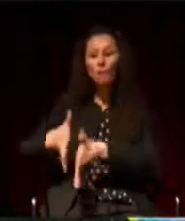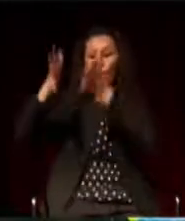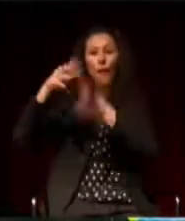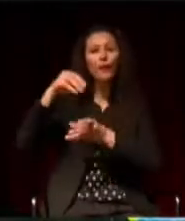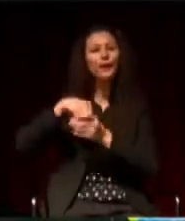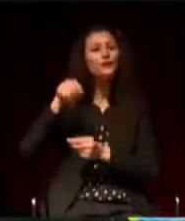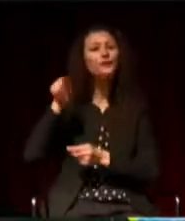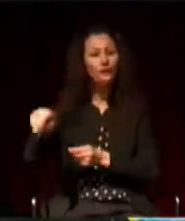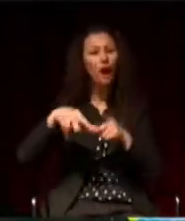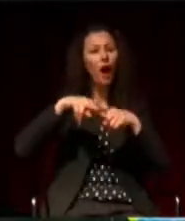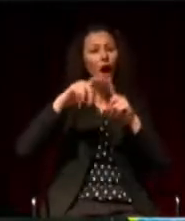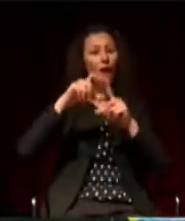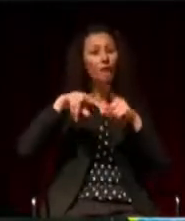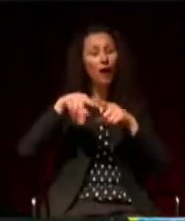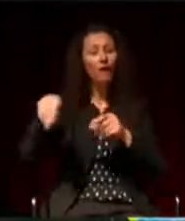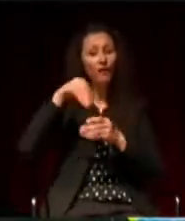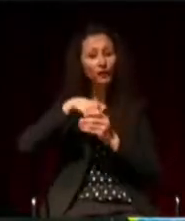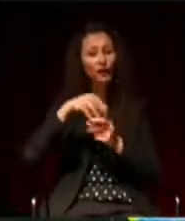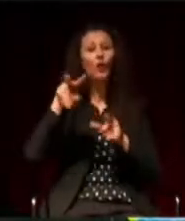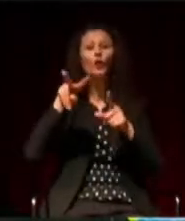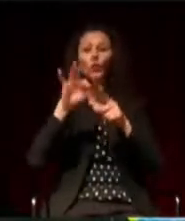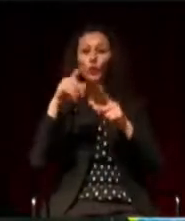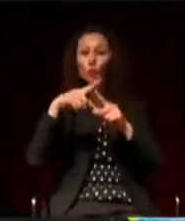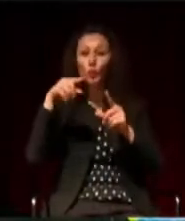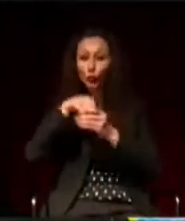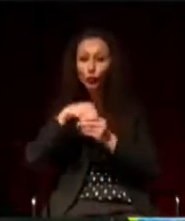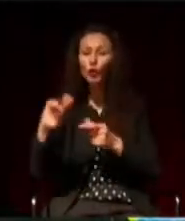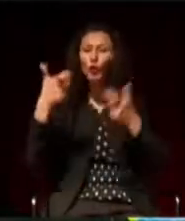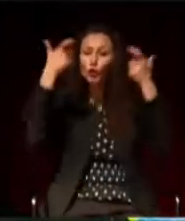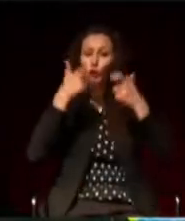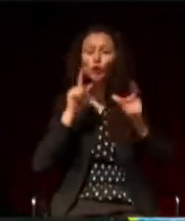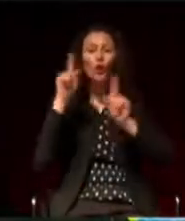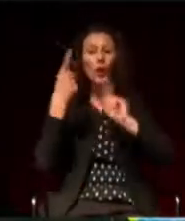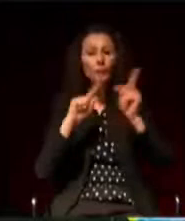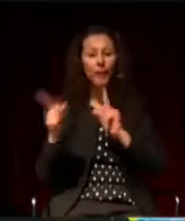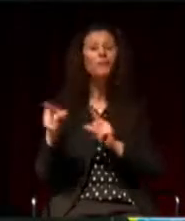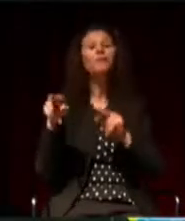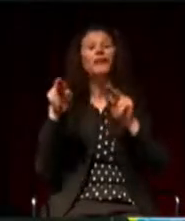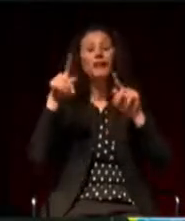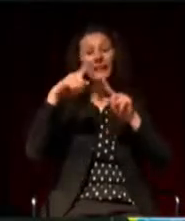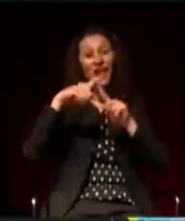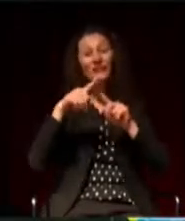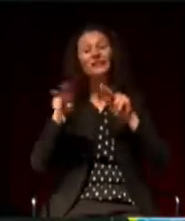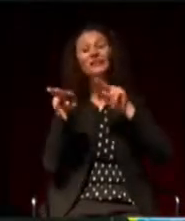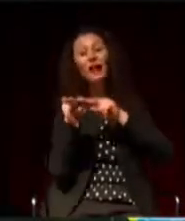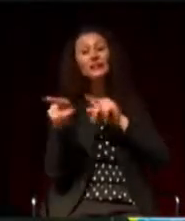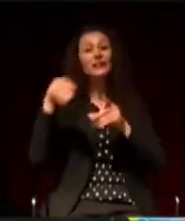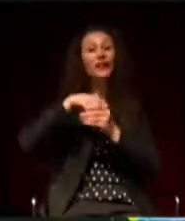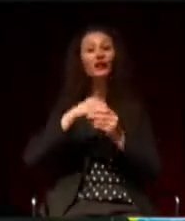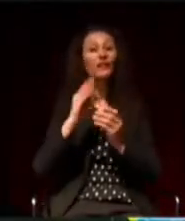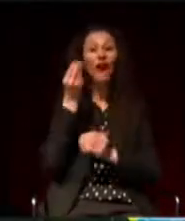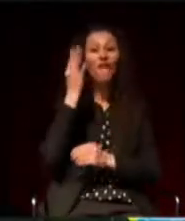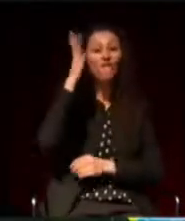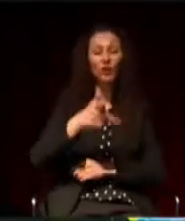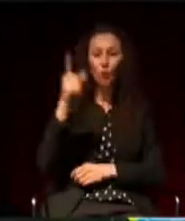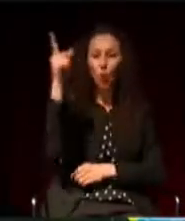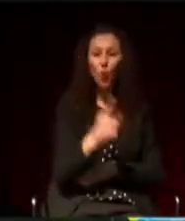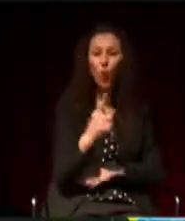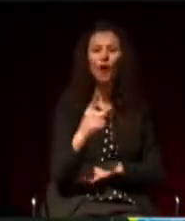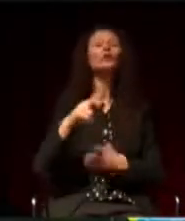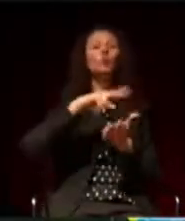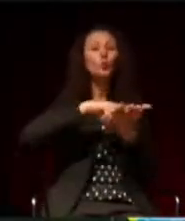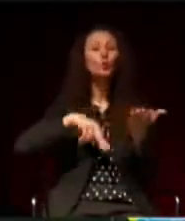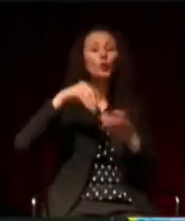yapı adalarında mülga plan notları veya mülga yönetmelik hükümleri ile taks ve kaks koşullarından daha fazla oranda ruhsat alarak